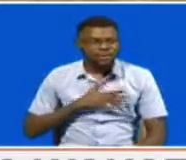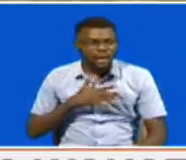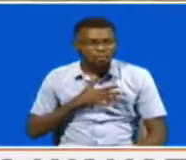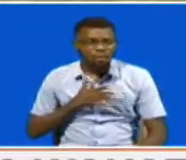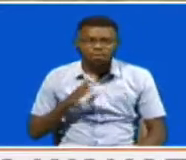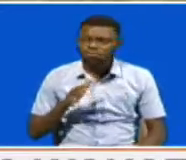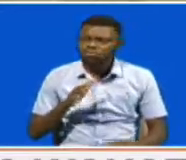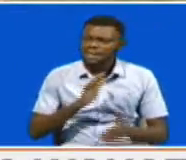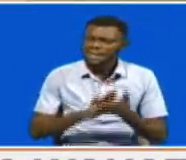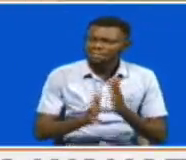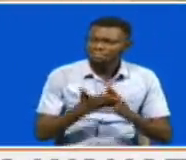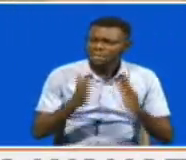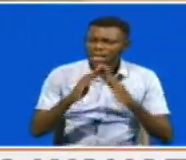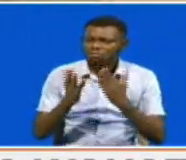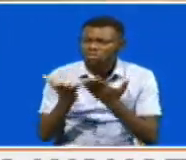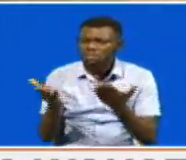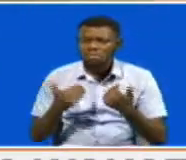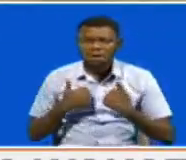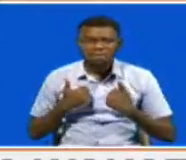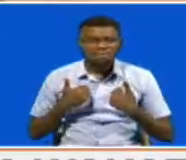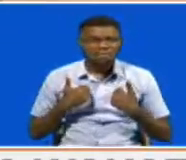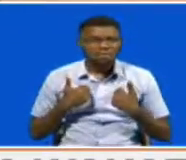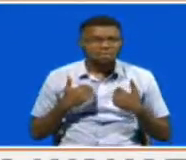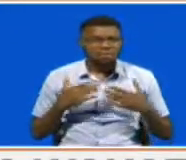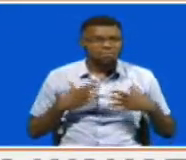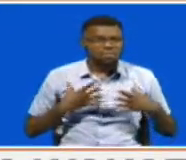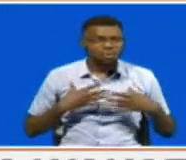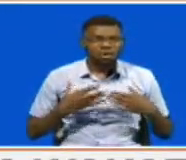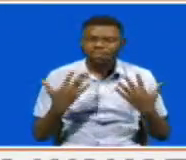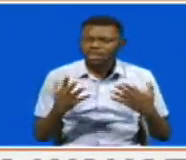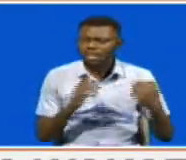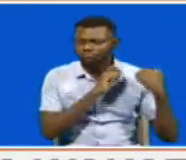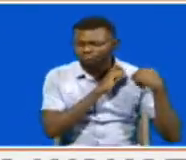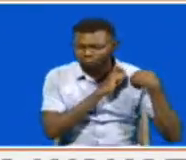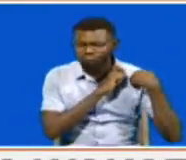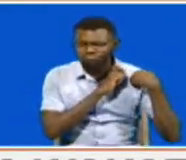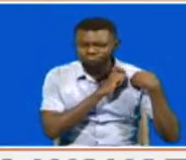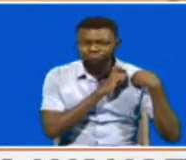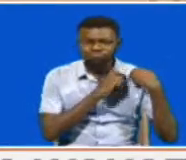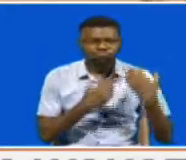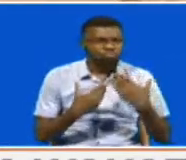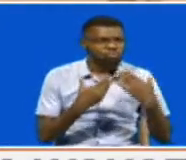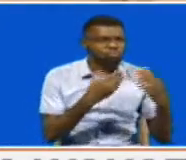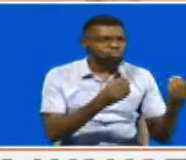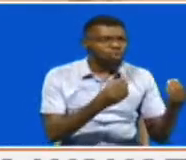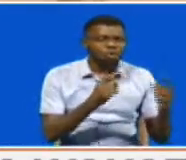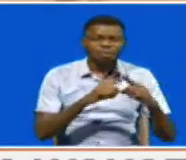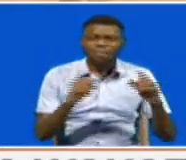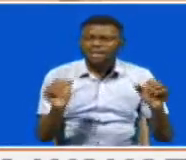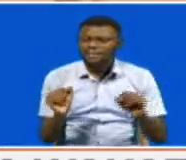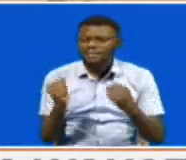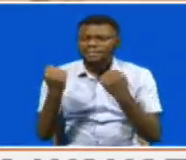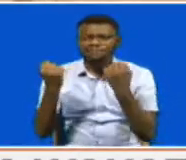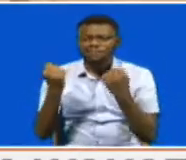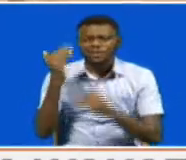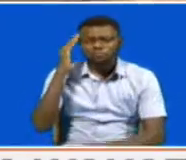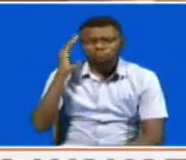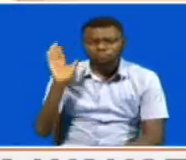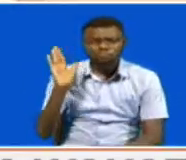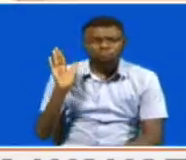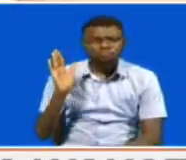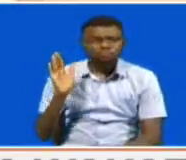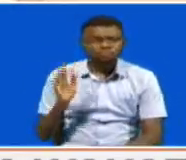sasa yamesalia kuwa mahame, wakazi wakiwa mbioni kubeba vilivyo vyao na kuhamia maeneo wanayodhania kuwa salama. So kwa